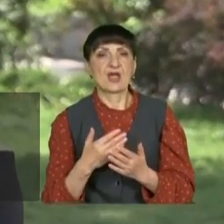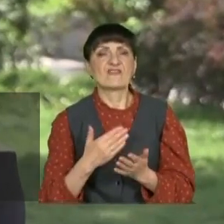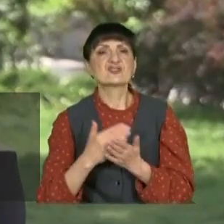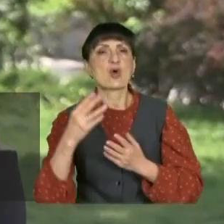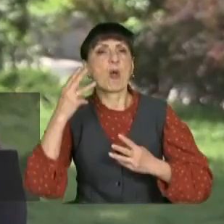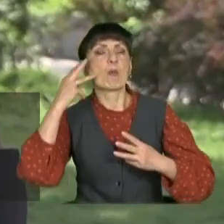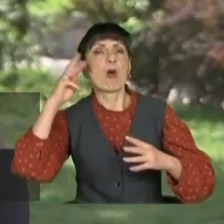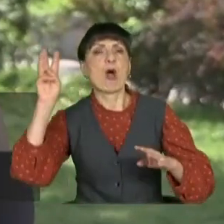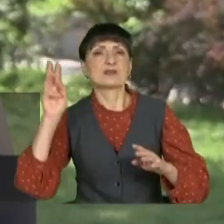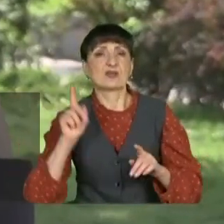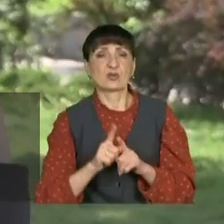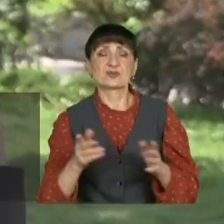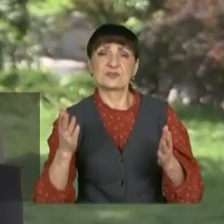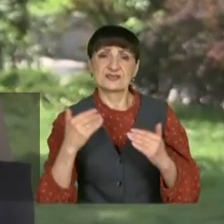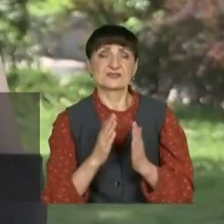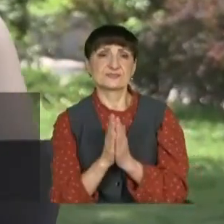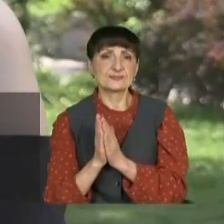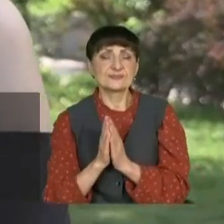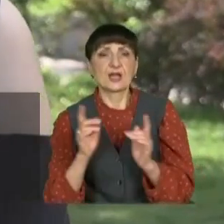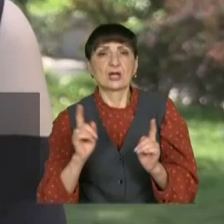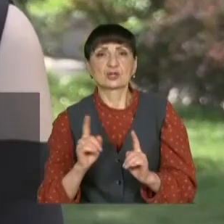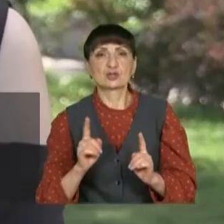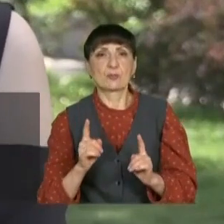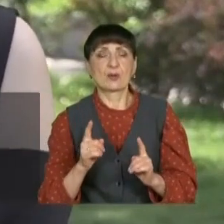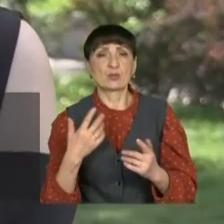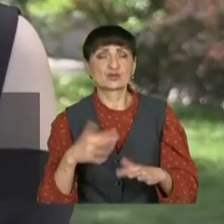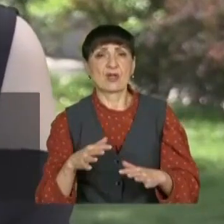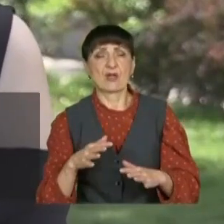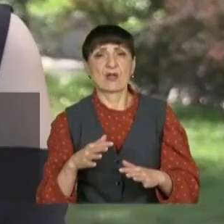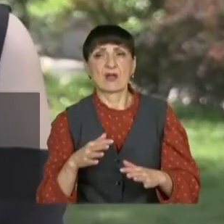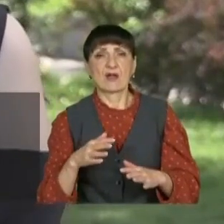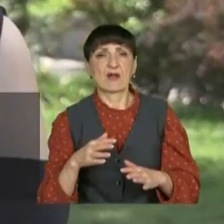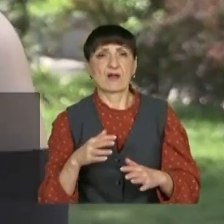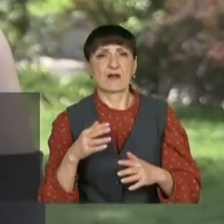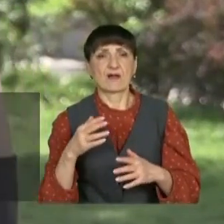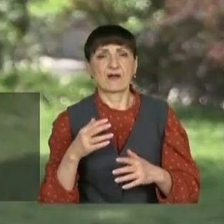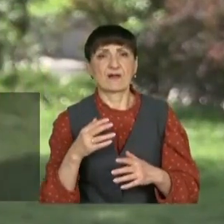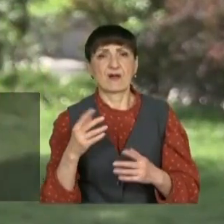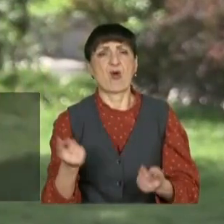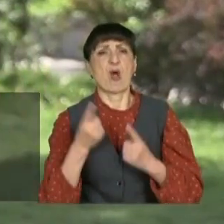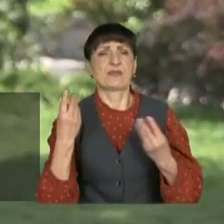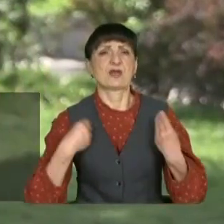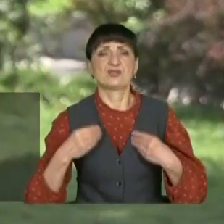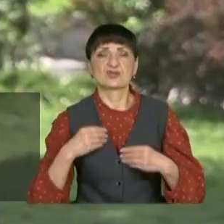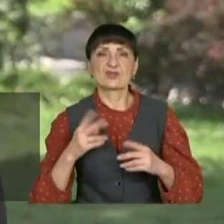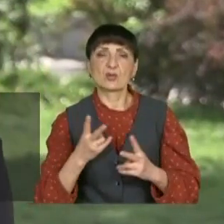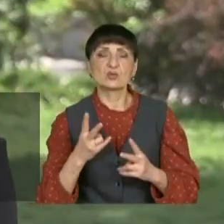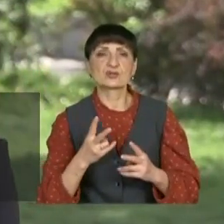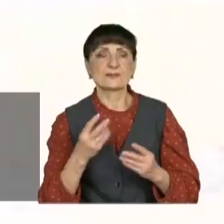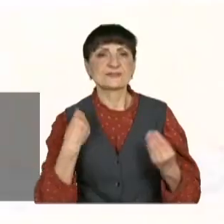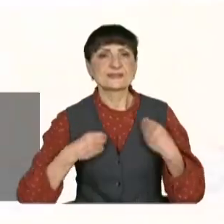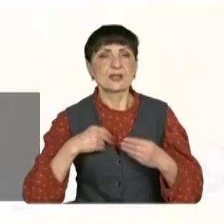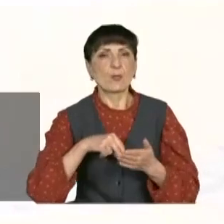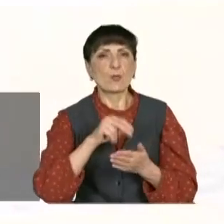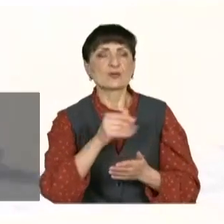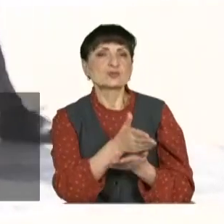Да это тоже как бы призыв к тому что пора отходить от СТ fion А переходить ээ к стилю